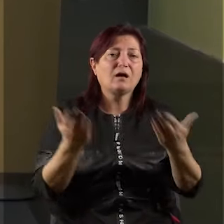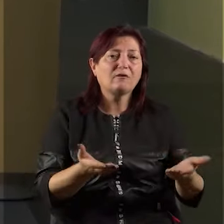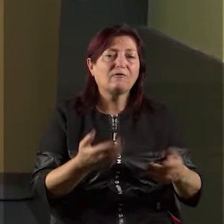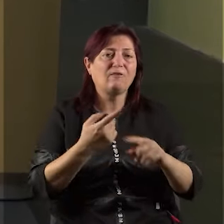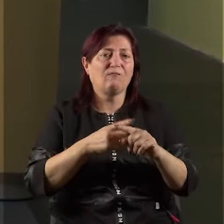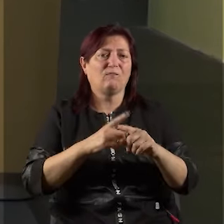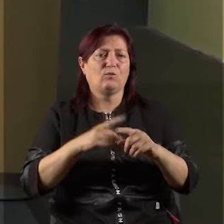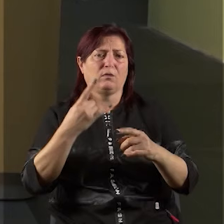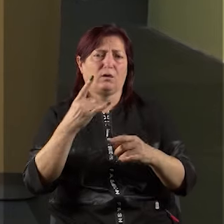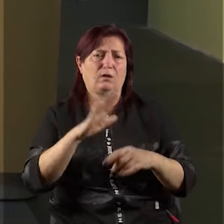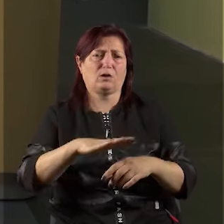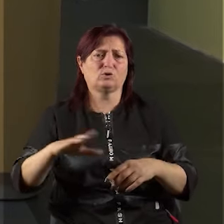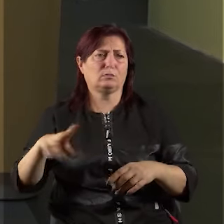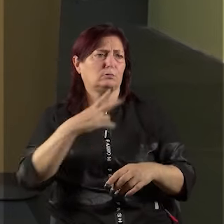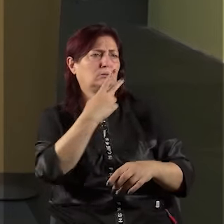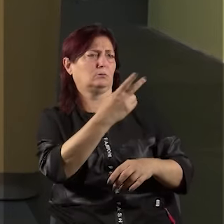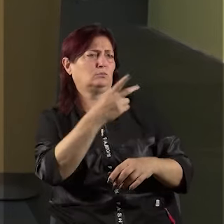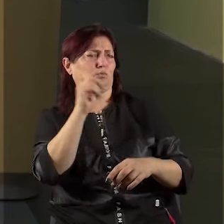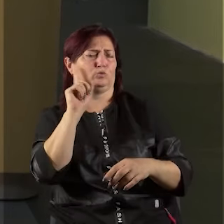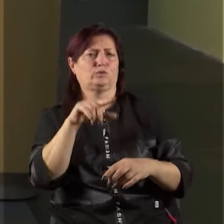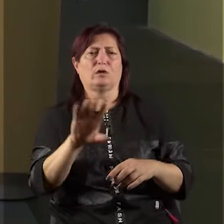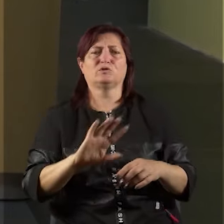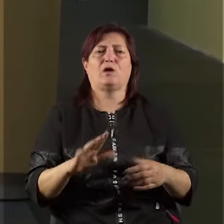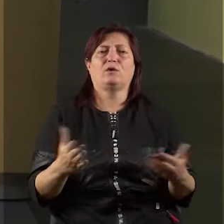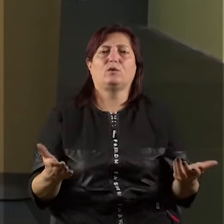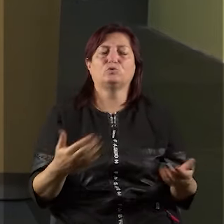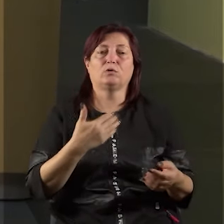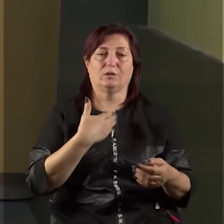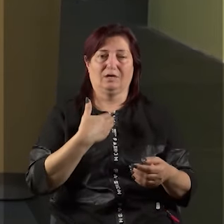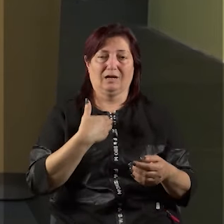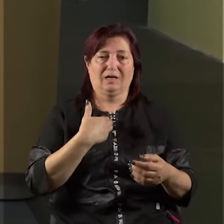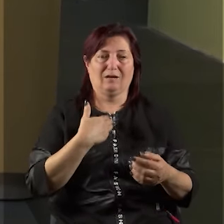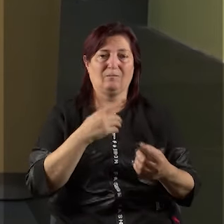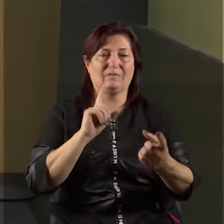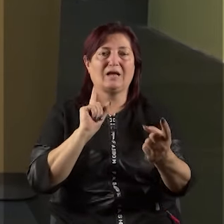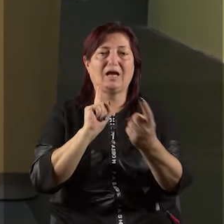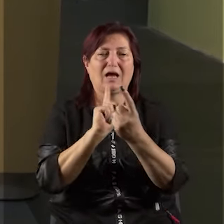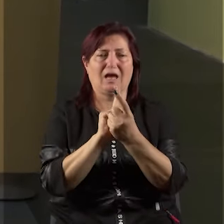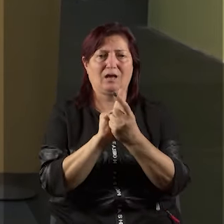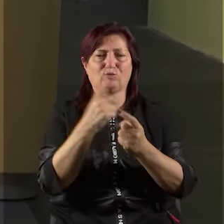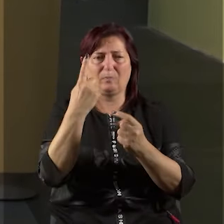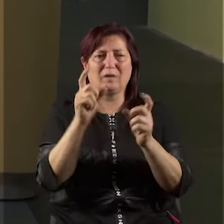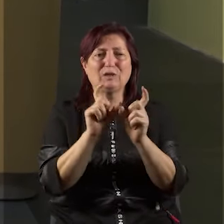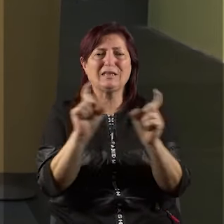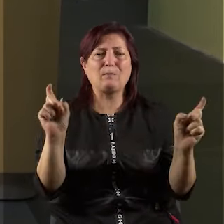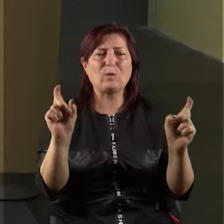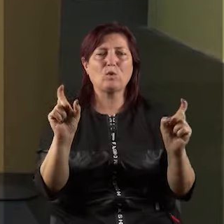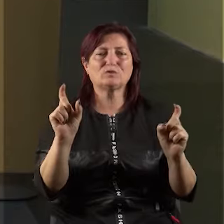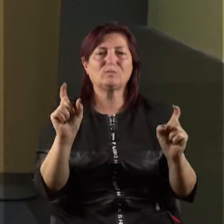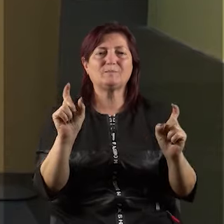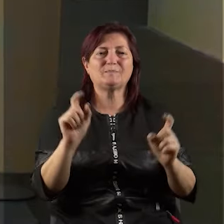մասին չեն ճանաչում, այ մի անգամ դպրոցում ինչ եղավ, իմ հանդիպումներ մի դպրոցում,